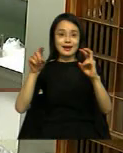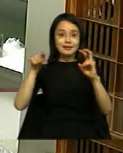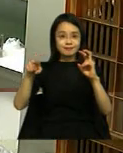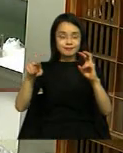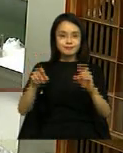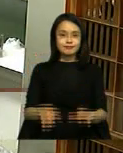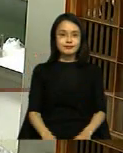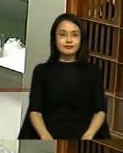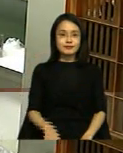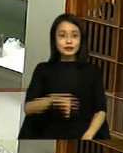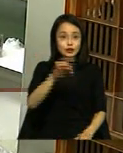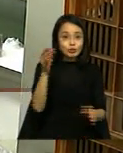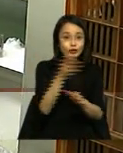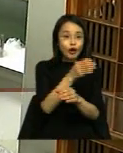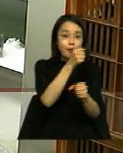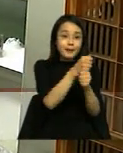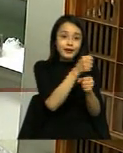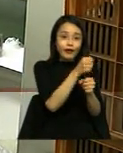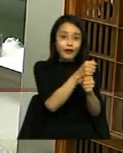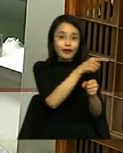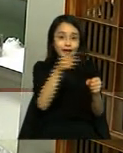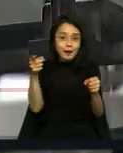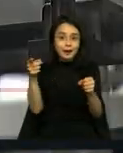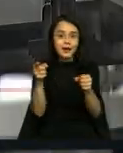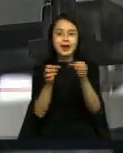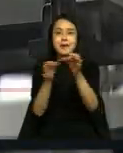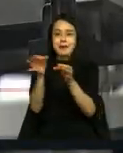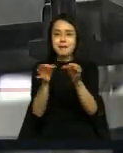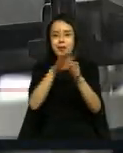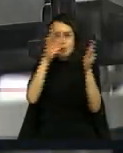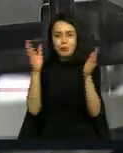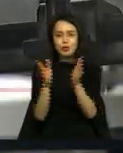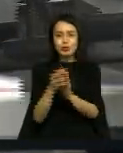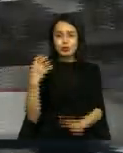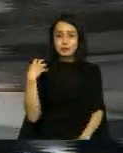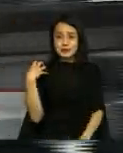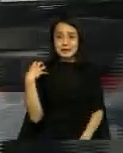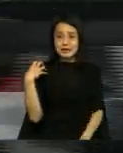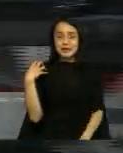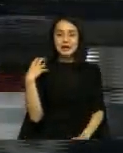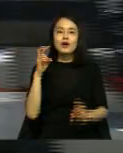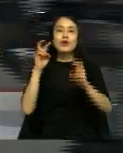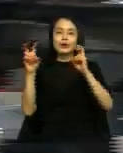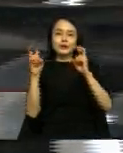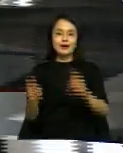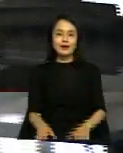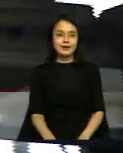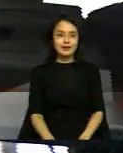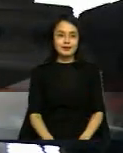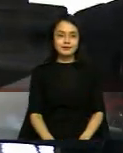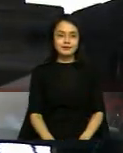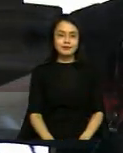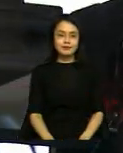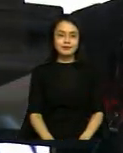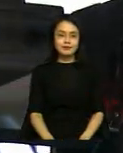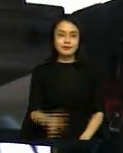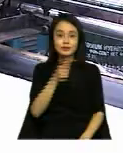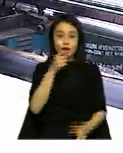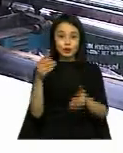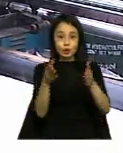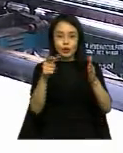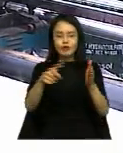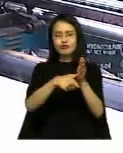톤까지 보스 톱 시스템을 갖추고 있습니다 니트패션 분야에선 경비도 의 선도적인 업체로 손꼽힙니다